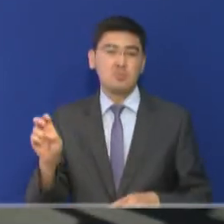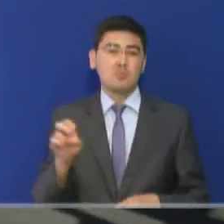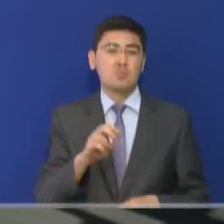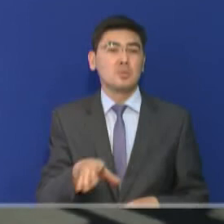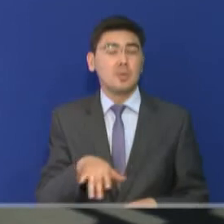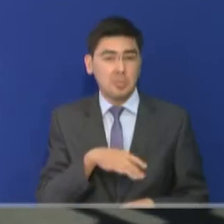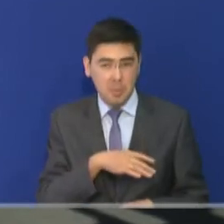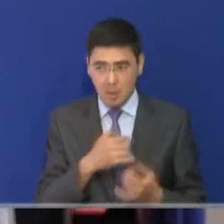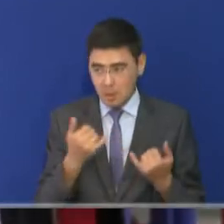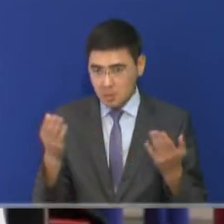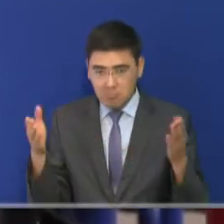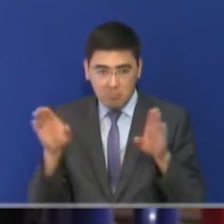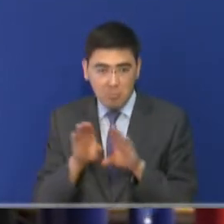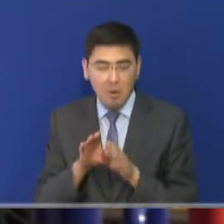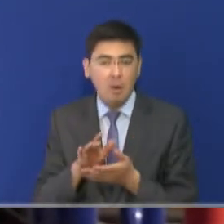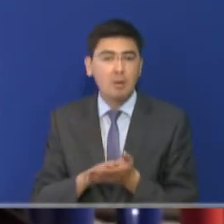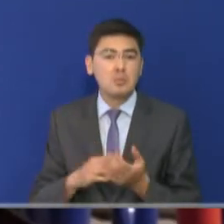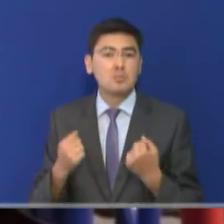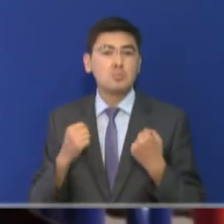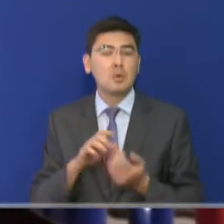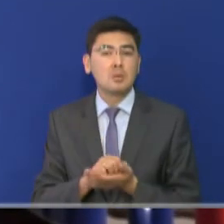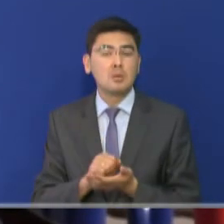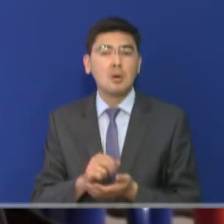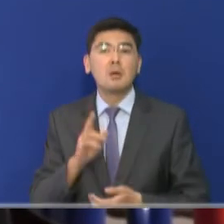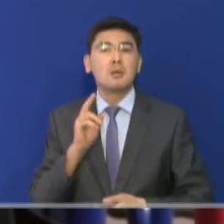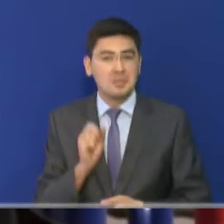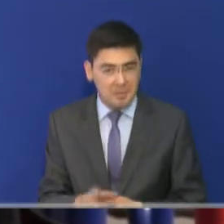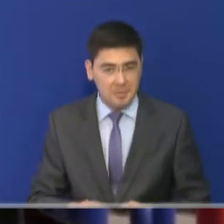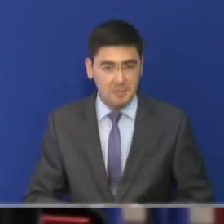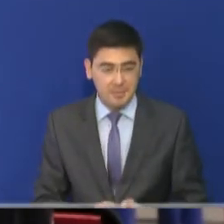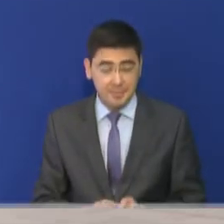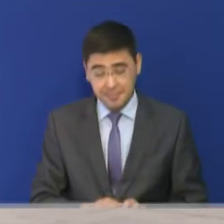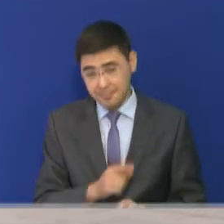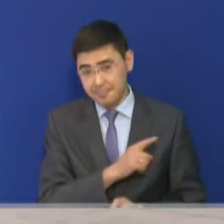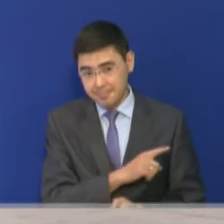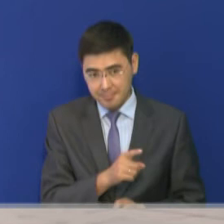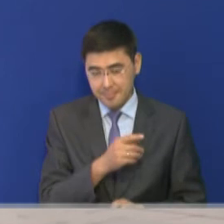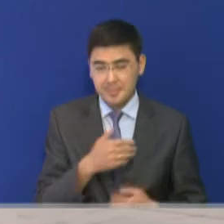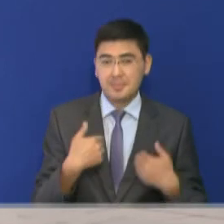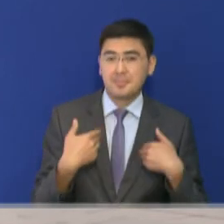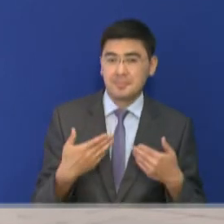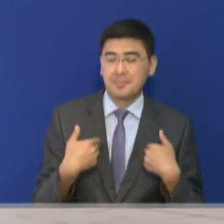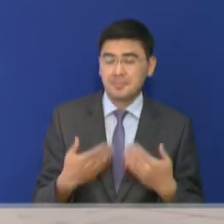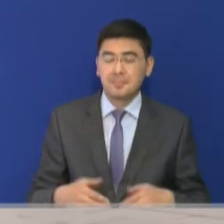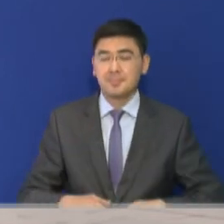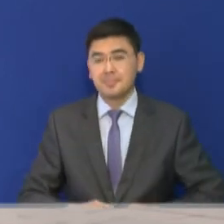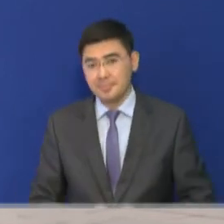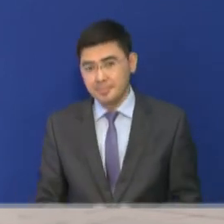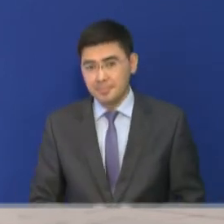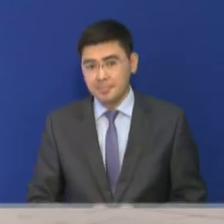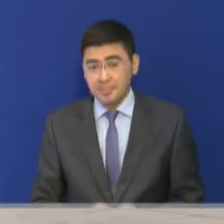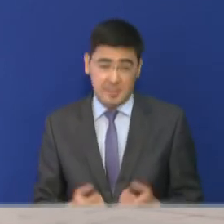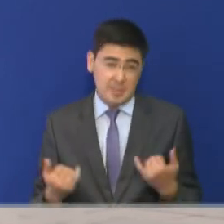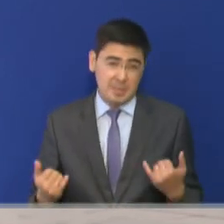қазіргідей жағдайда қалай жалғастыра алады? Бұл сауалға сала мамандары жауап берген еді. В период ограничительных мер